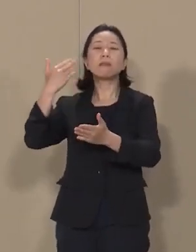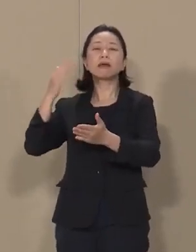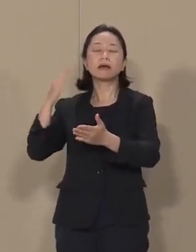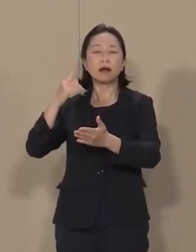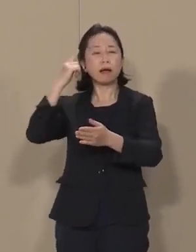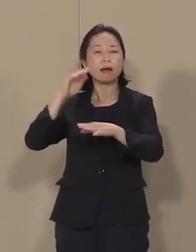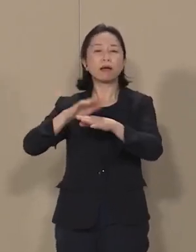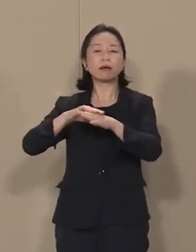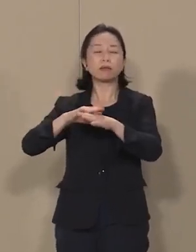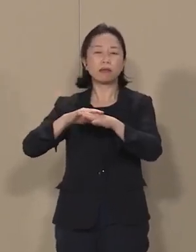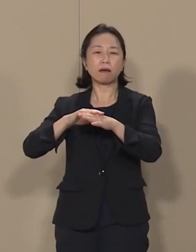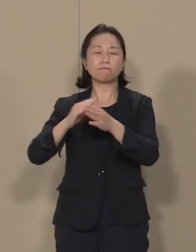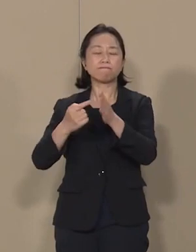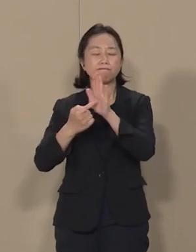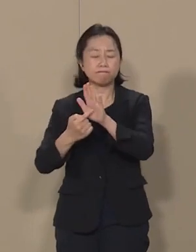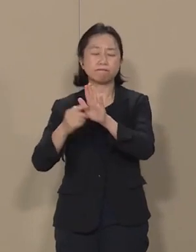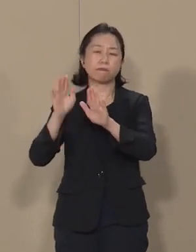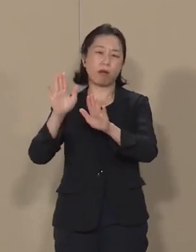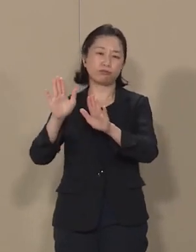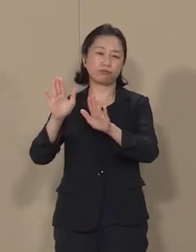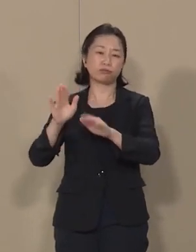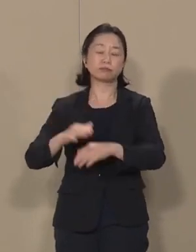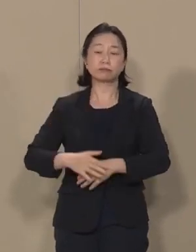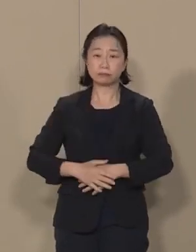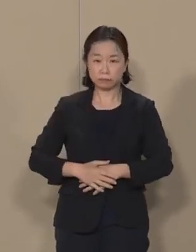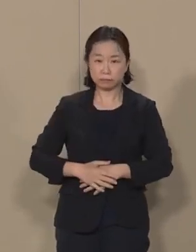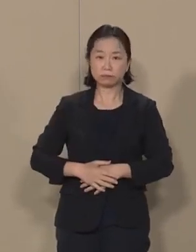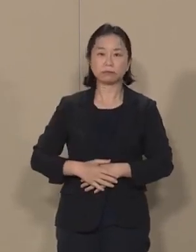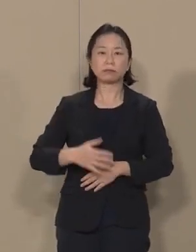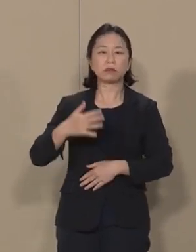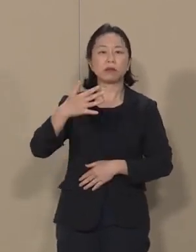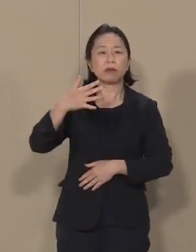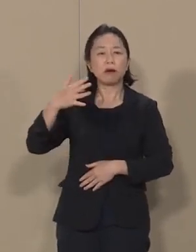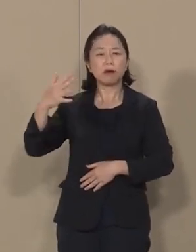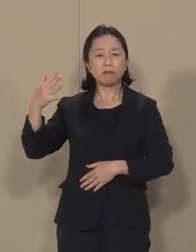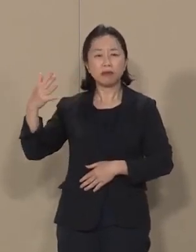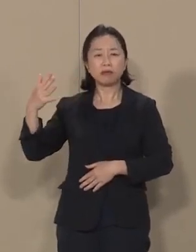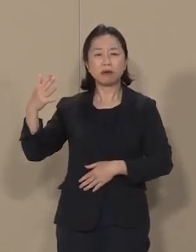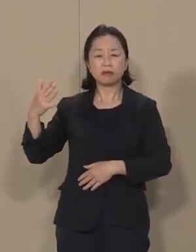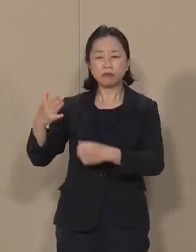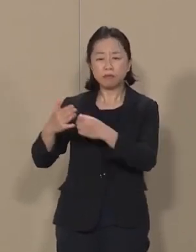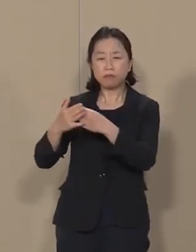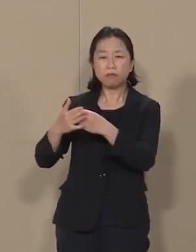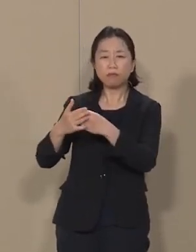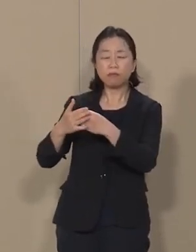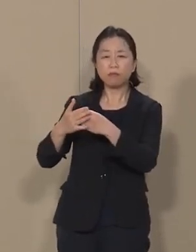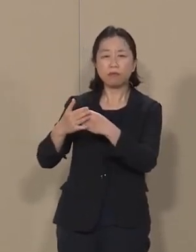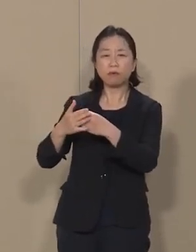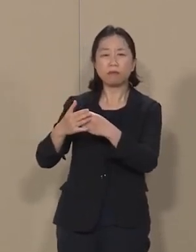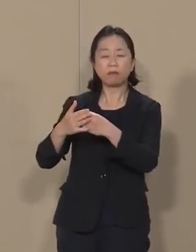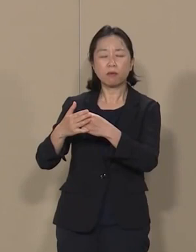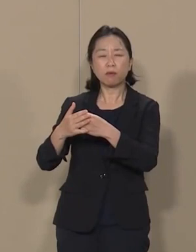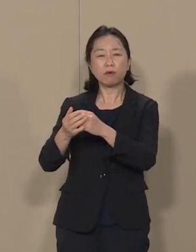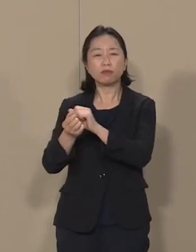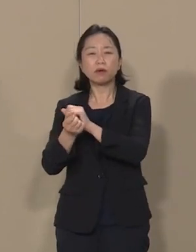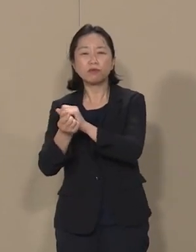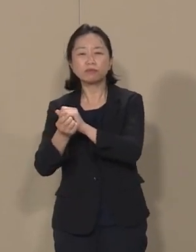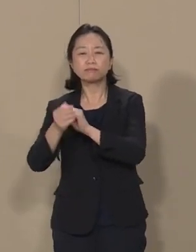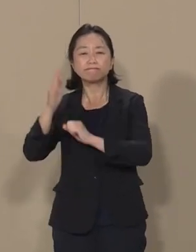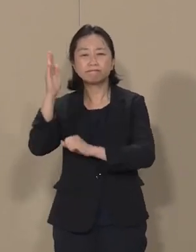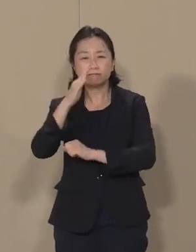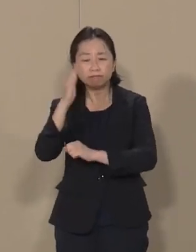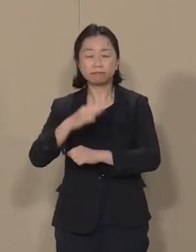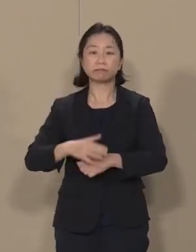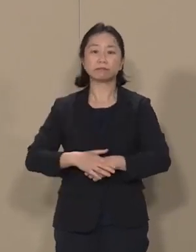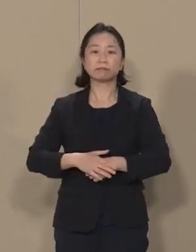いますもはやアメリカの力を大累わけにはいかないんですねでは憲法9条は何の役